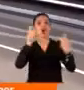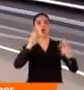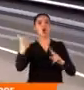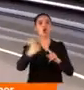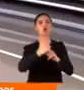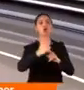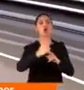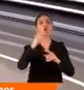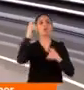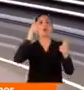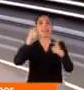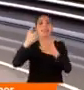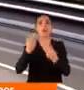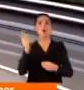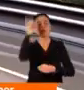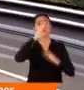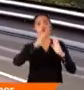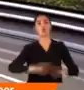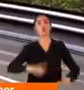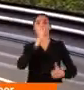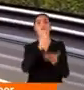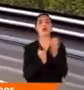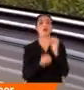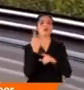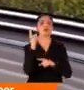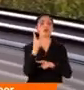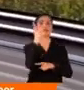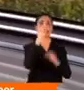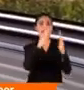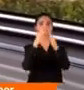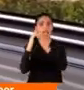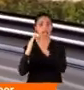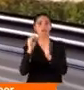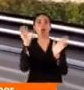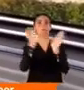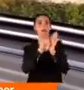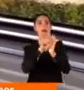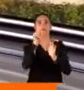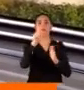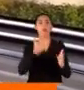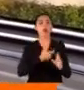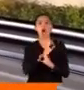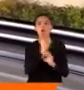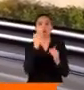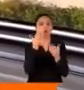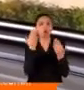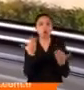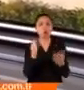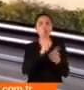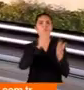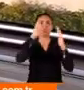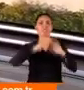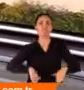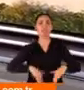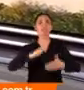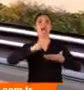koruma havzasında bulunduğu gerekçesiyle yıkım kararı çıkardı. Hatta iki villa belgelerde hiçbir usulsüzlük olmamasına rağmen